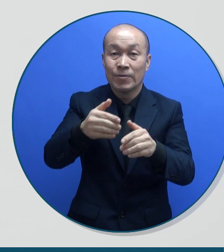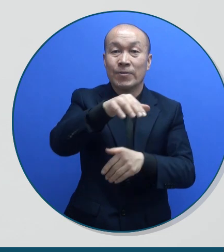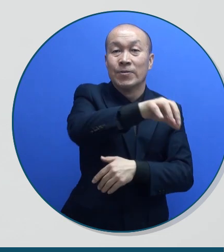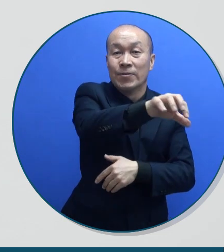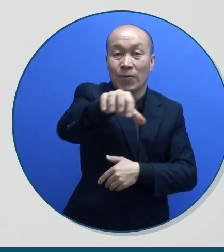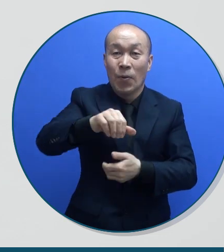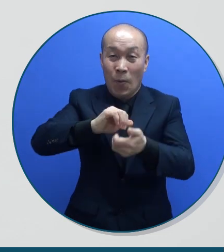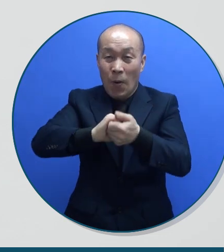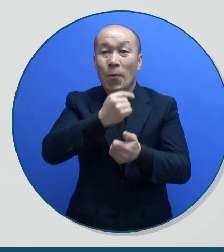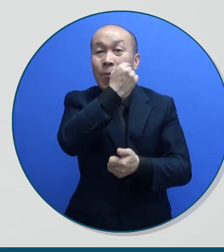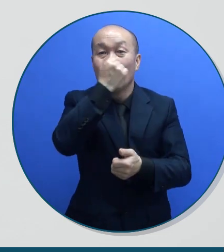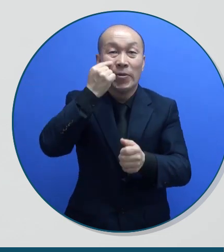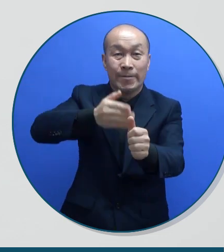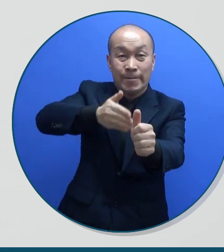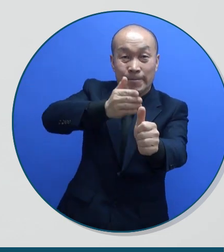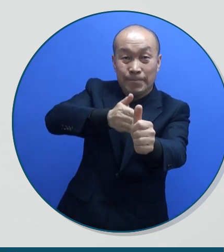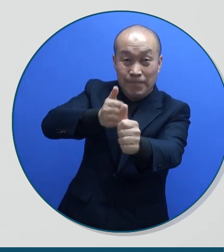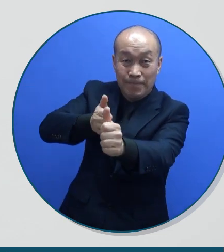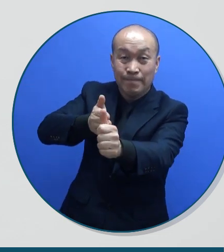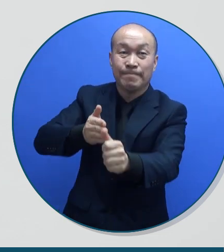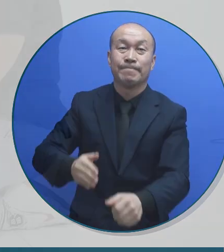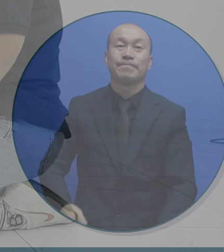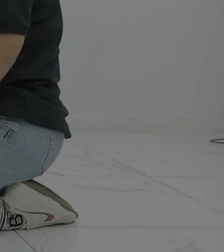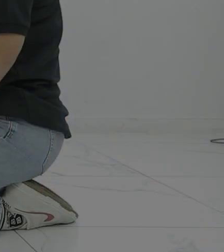있는지 꼭 확인해 보세요.